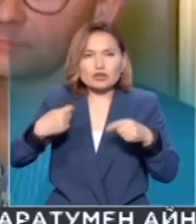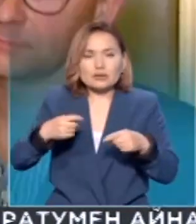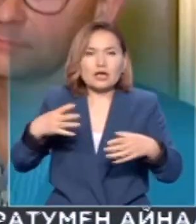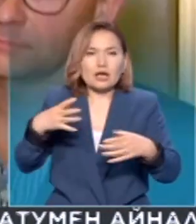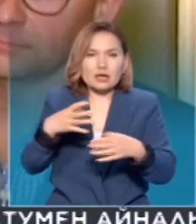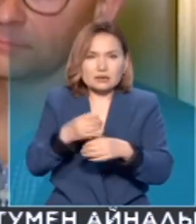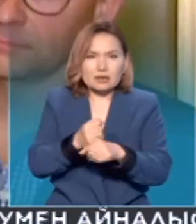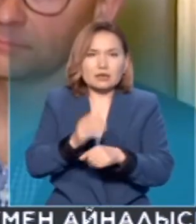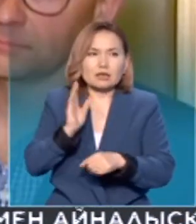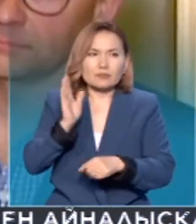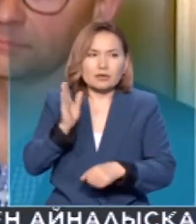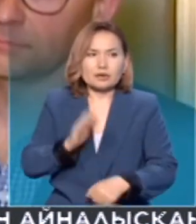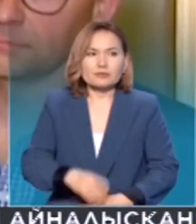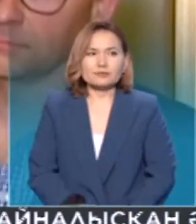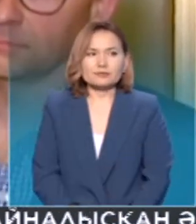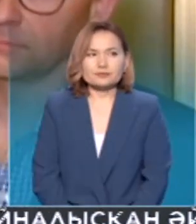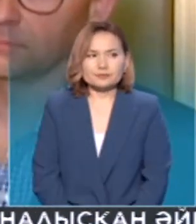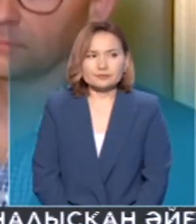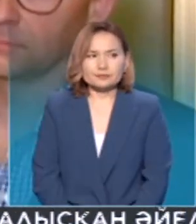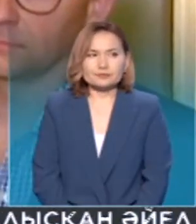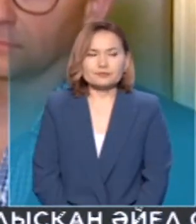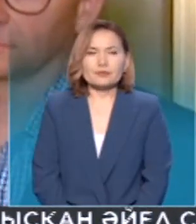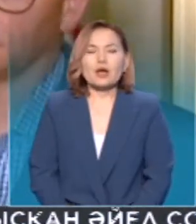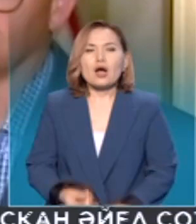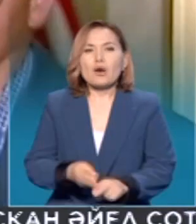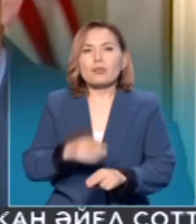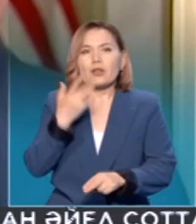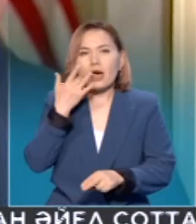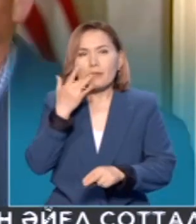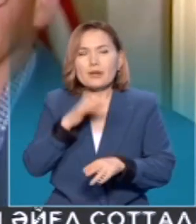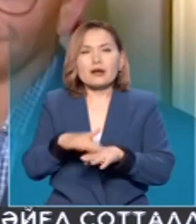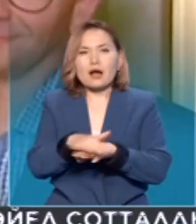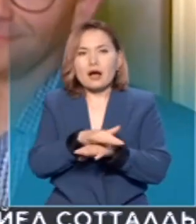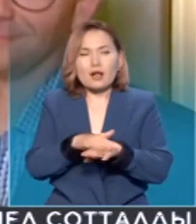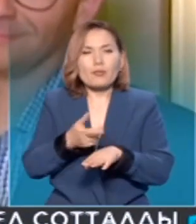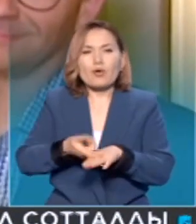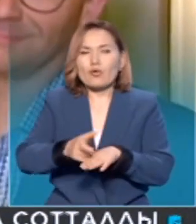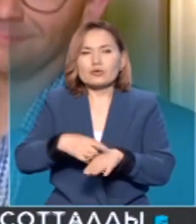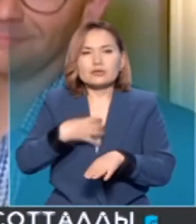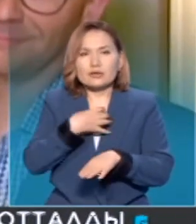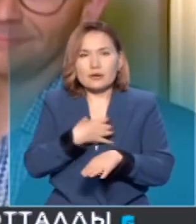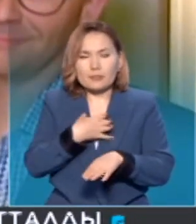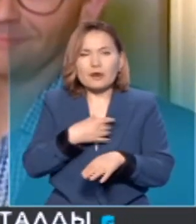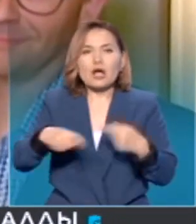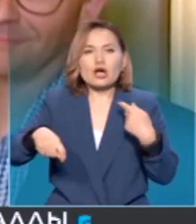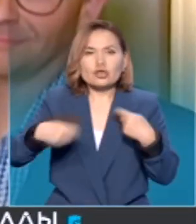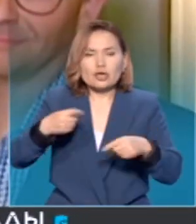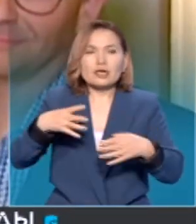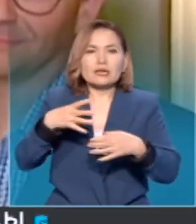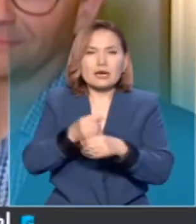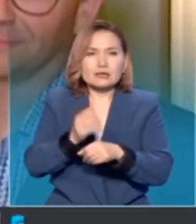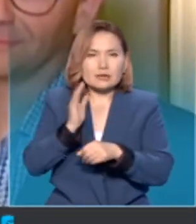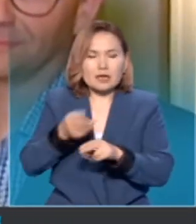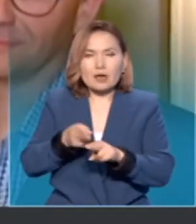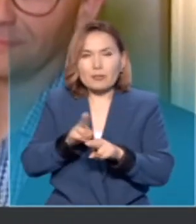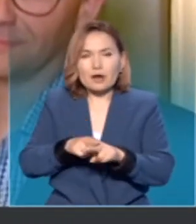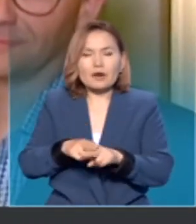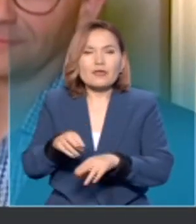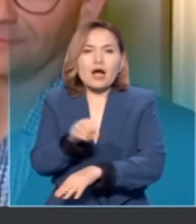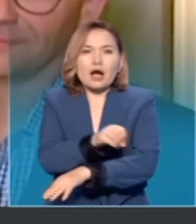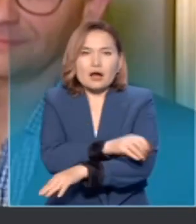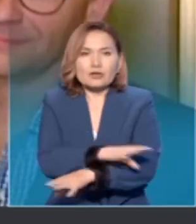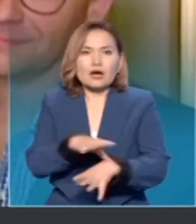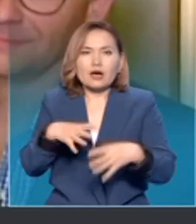болған. But I believe this is an agreement in principle that's. Бұл Америка халқы үшін лайықты келісім деп есептеймін. Шығыстар едәуір қысқарады. Демек адамдарды кедейлікке